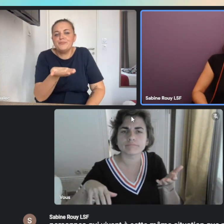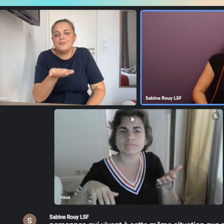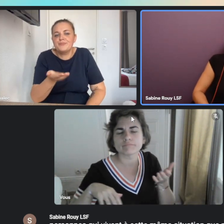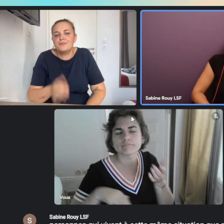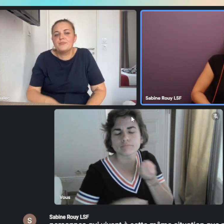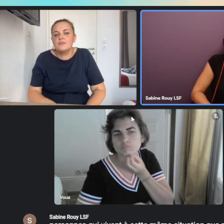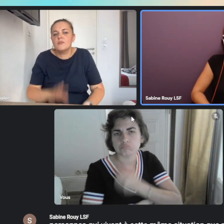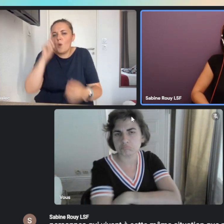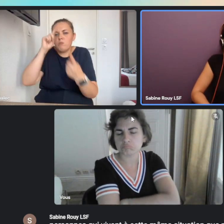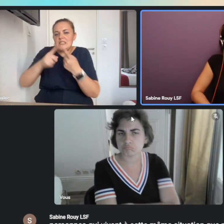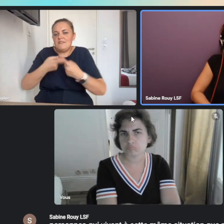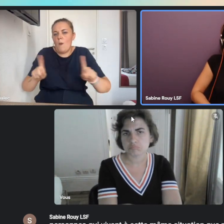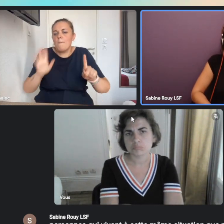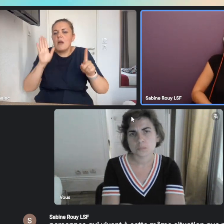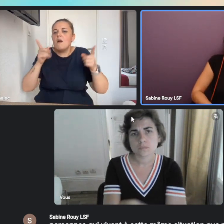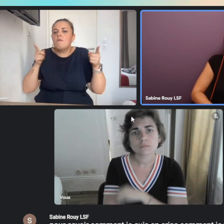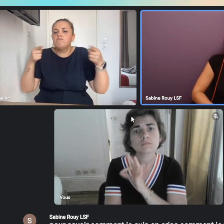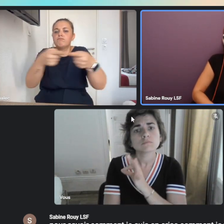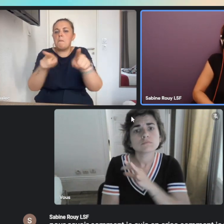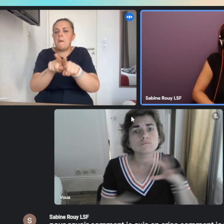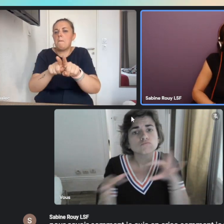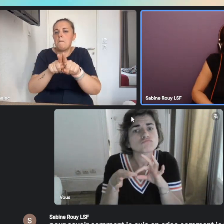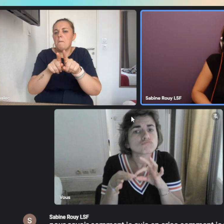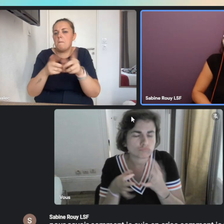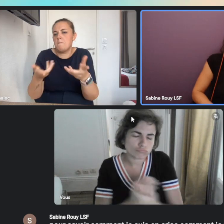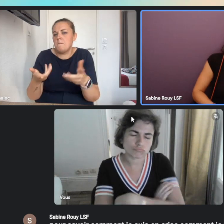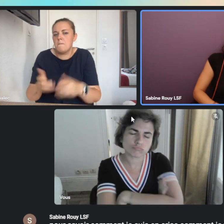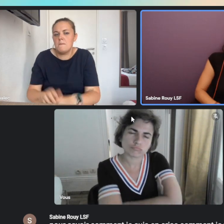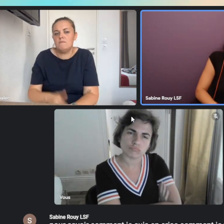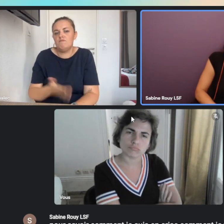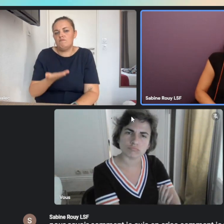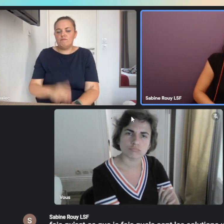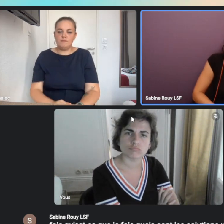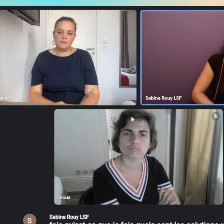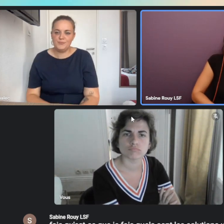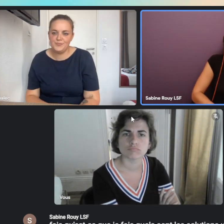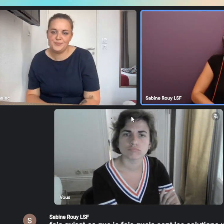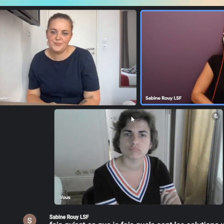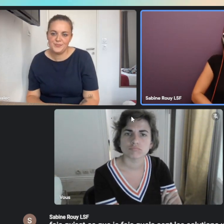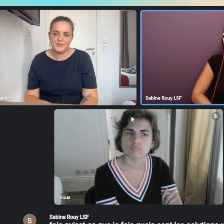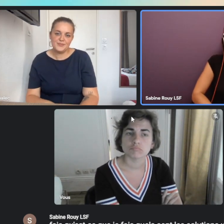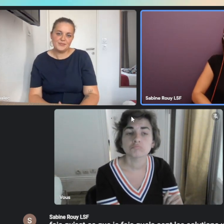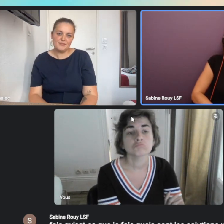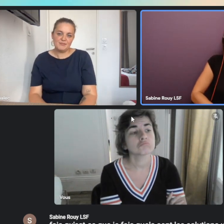du coup, c'est ça, ce serait 2 groupes en parallèle. Ce serait voilà, des objectifs différents, mais avec la même finalité.